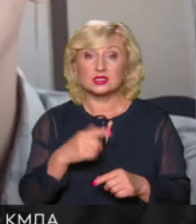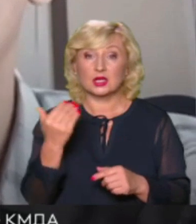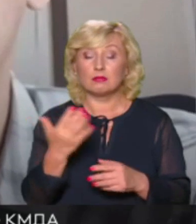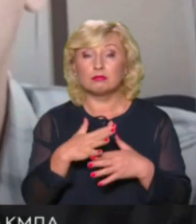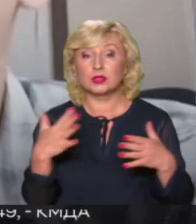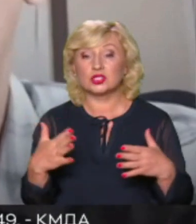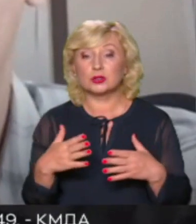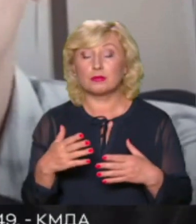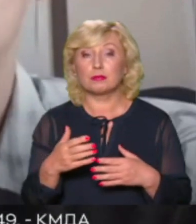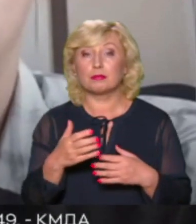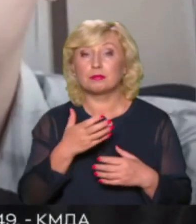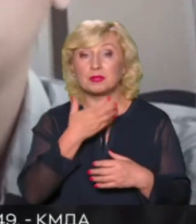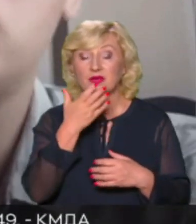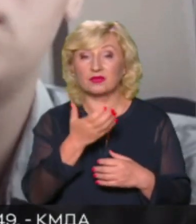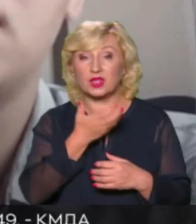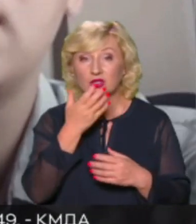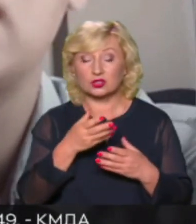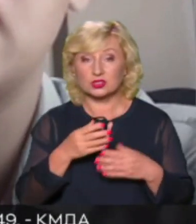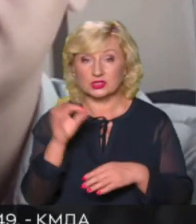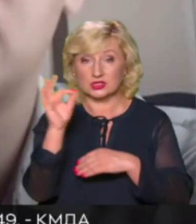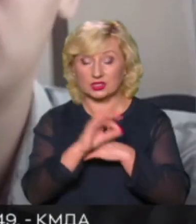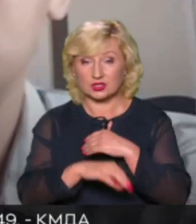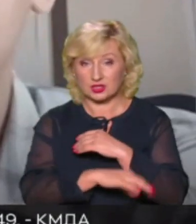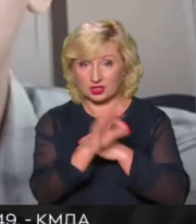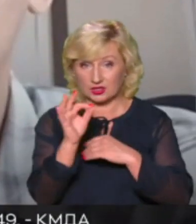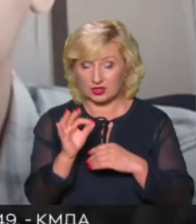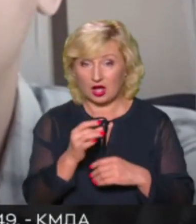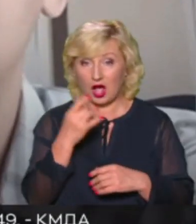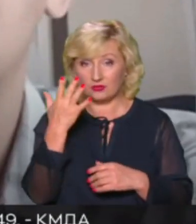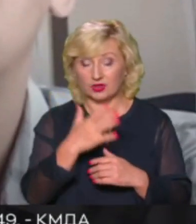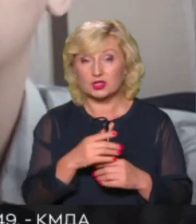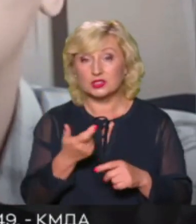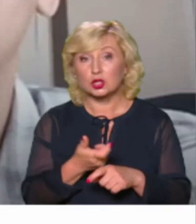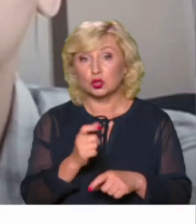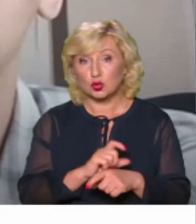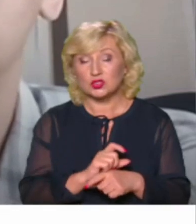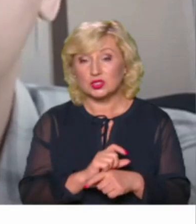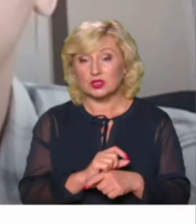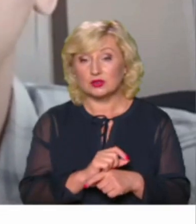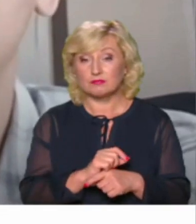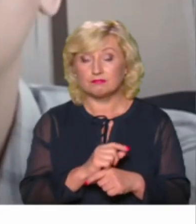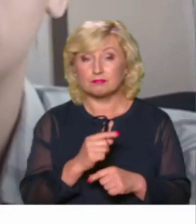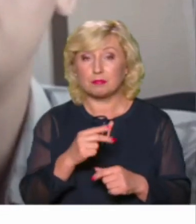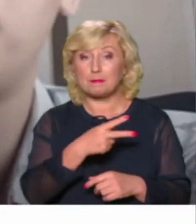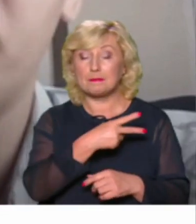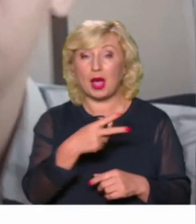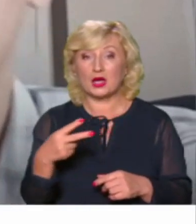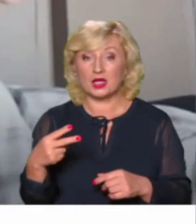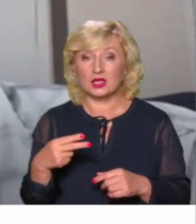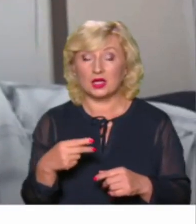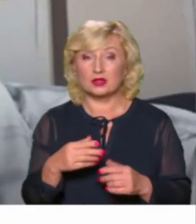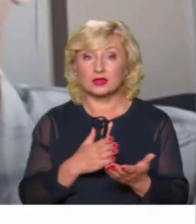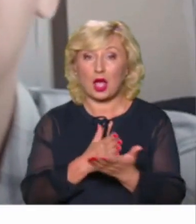зона Південно-Східна Африка. Тобто тут це досить когерентні, паралельні напрямки.